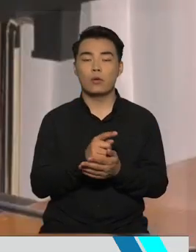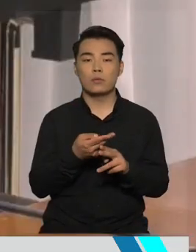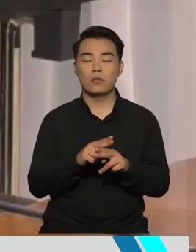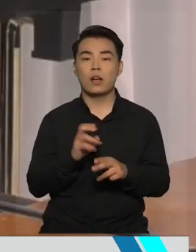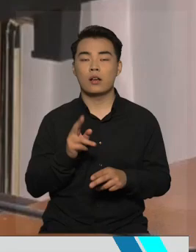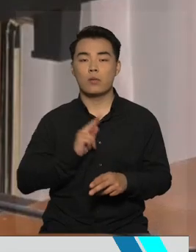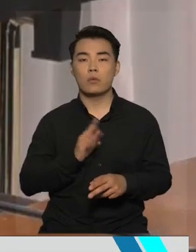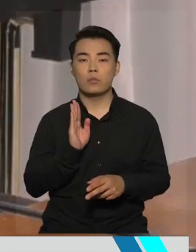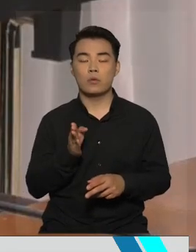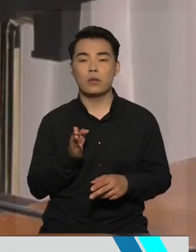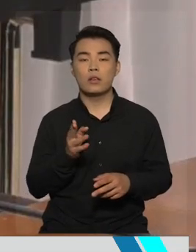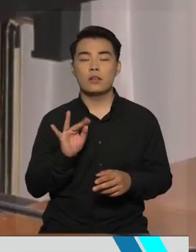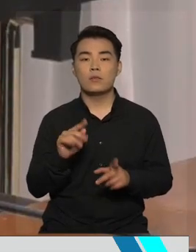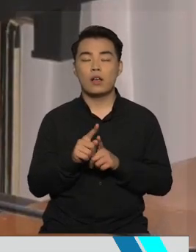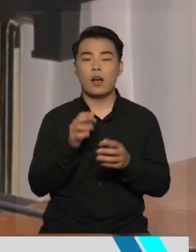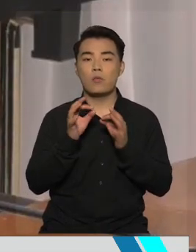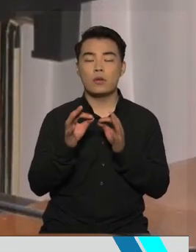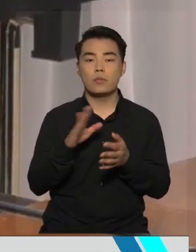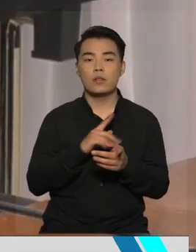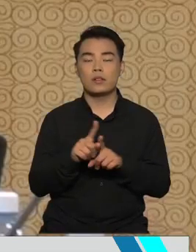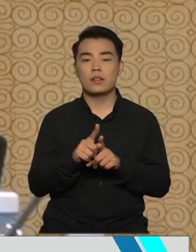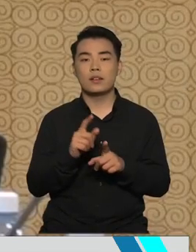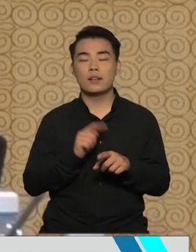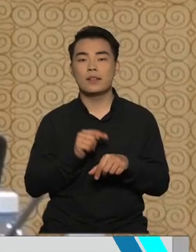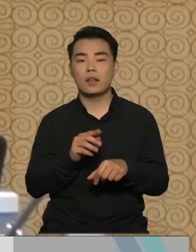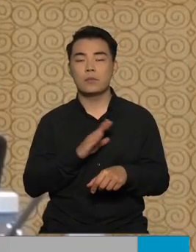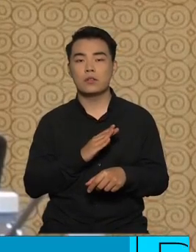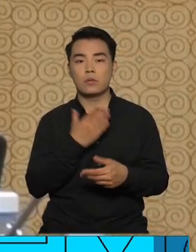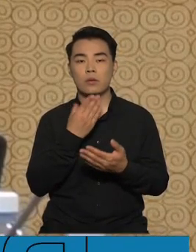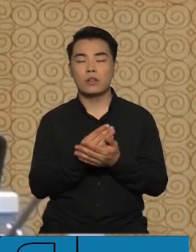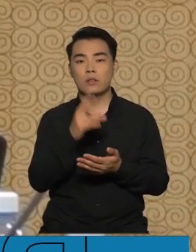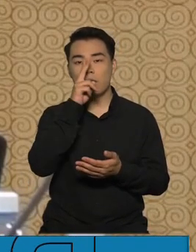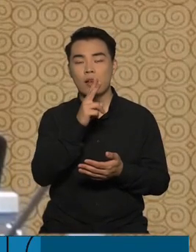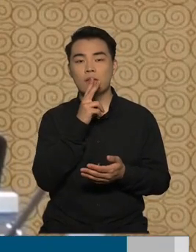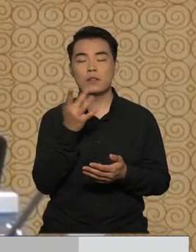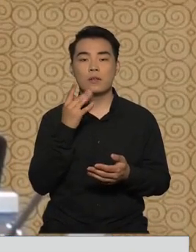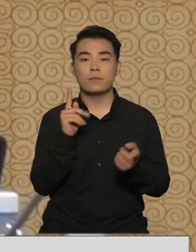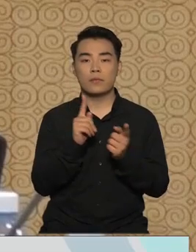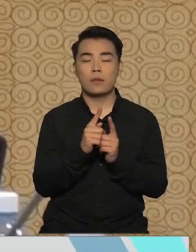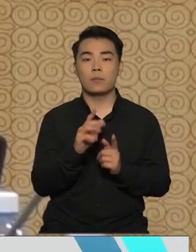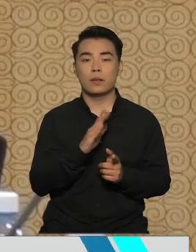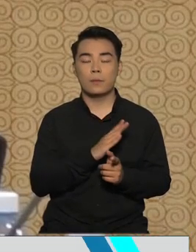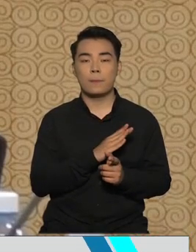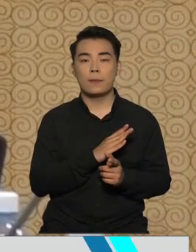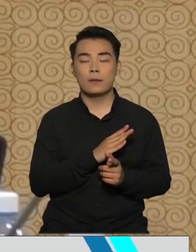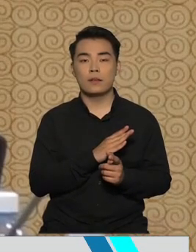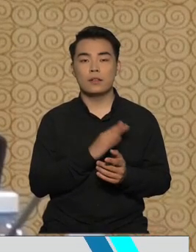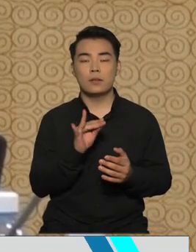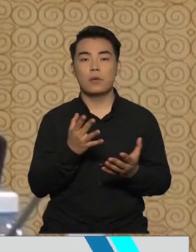работать. Не обошлось в процессе обсуждения и без критики. В течение двух месяцев мы с вами встречались, не